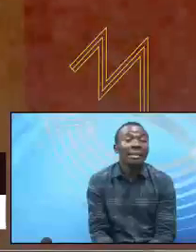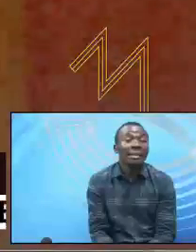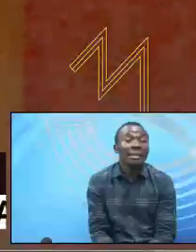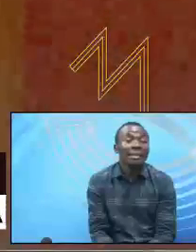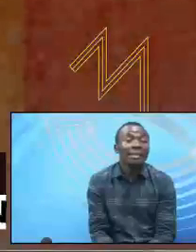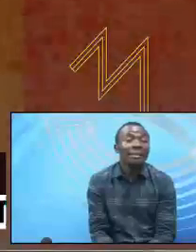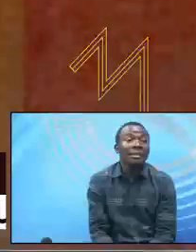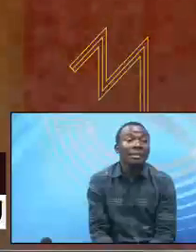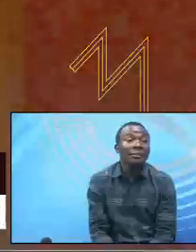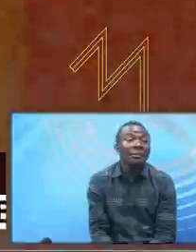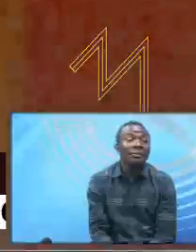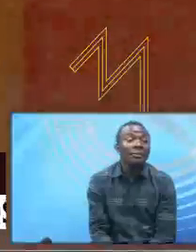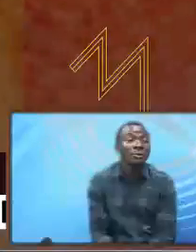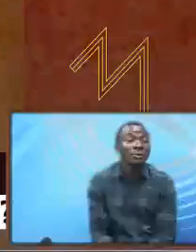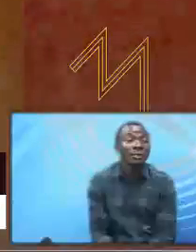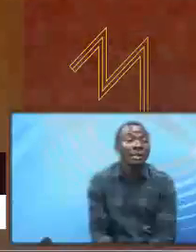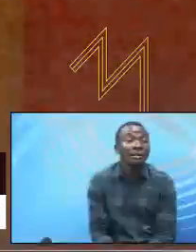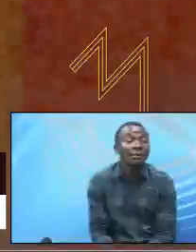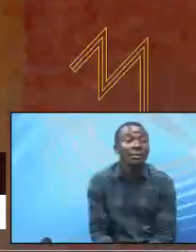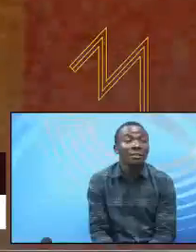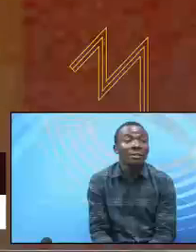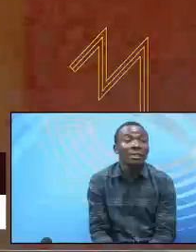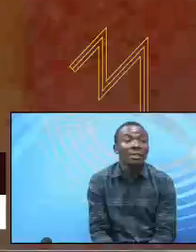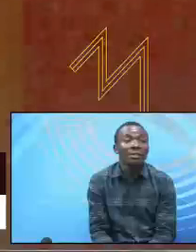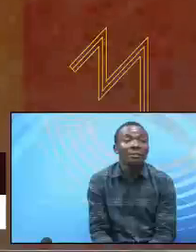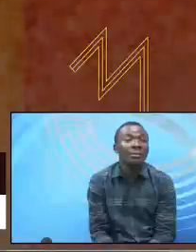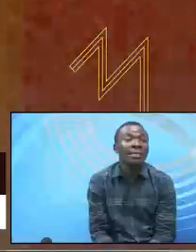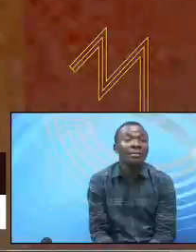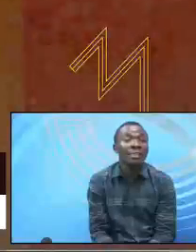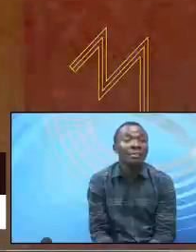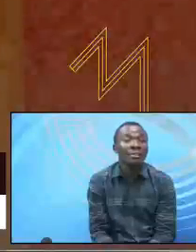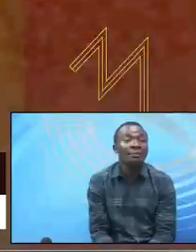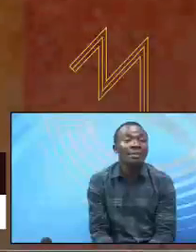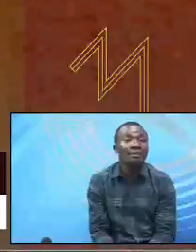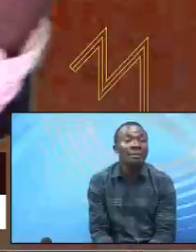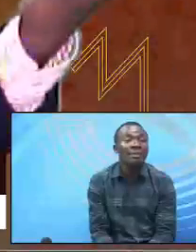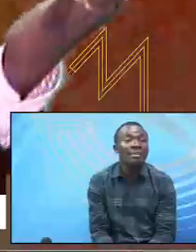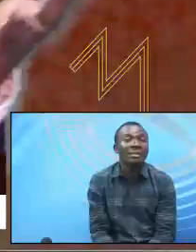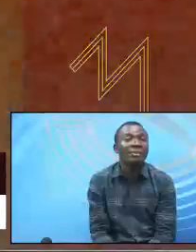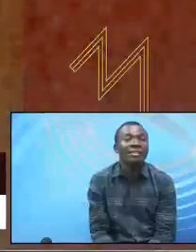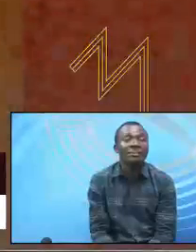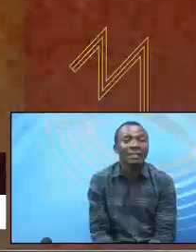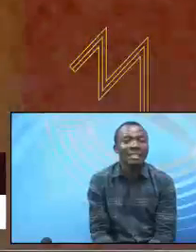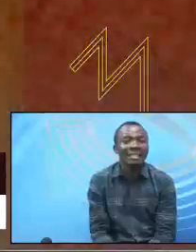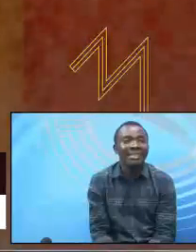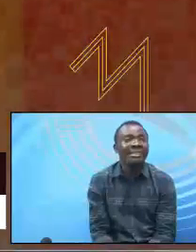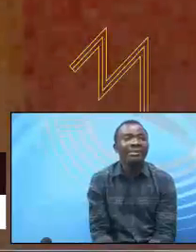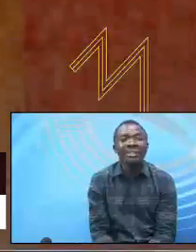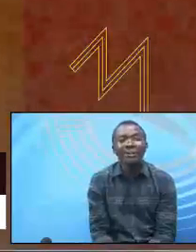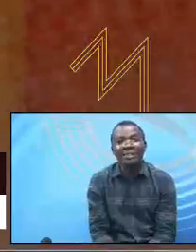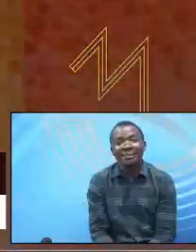amakamera arahari noneho ku buryo dukora ayo mavideo tukayahindura tugahindura imyanzuro y'inama y'abaminisitiri tukayishyira mu